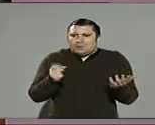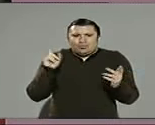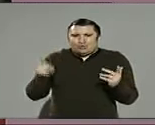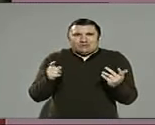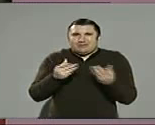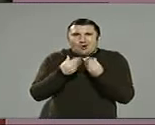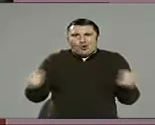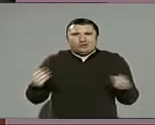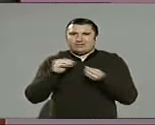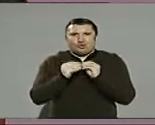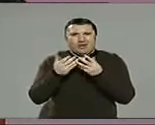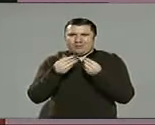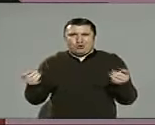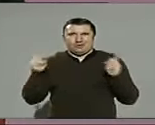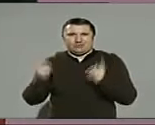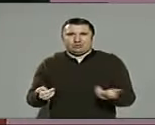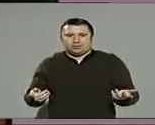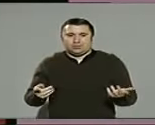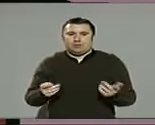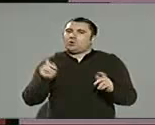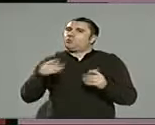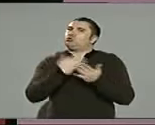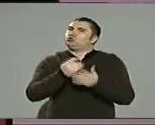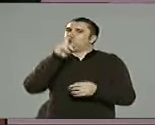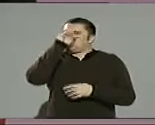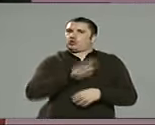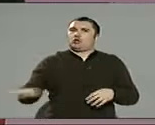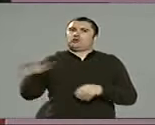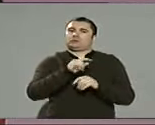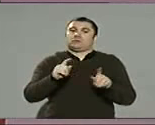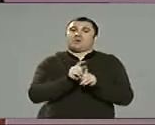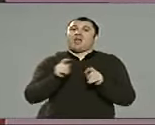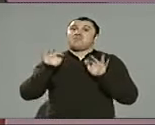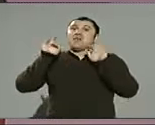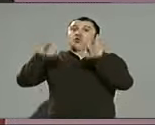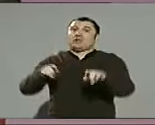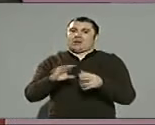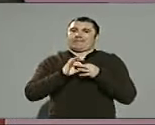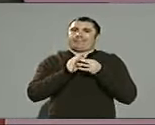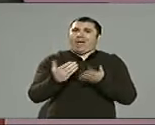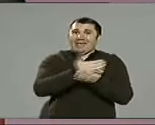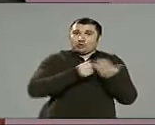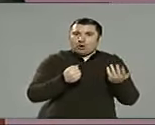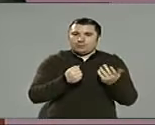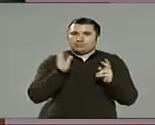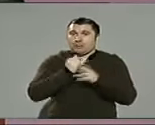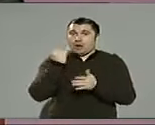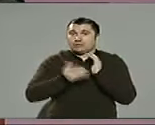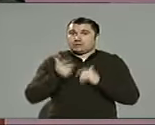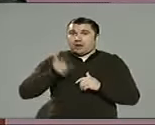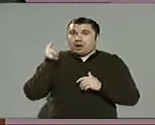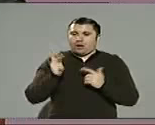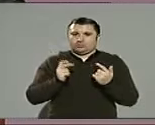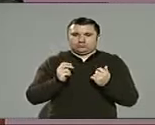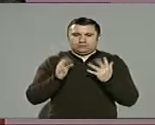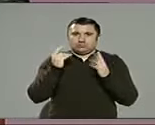Land. Dagegen ist die Zahl der Einkommensmillionäre bei uns seit der Finanzmarktkrise vor 3 Jahren um mehr als die Hälfte